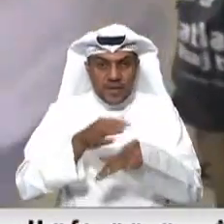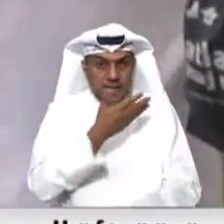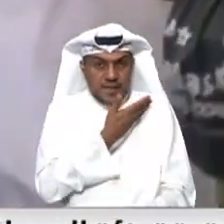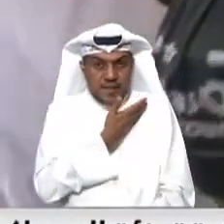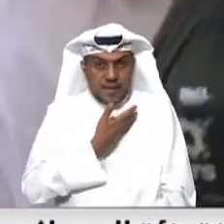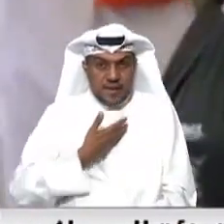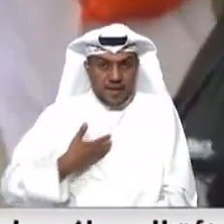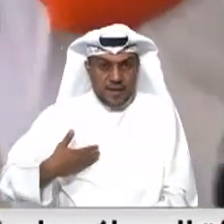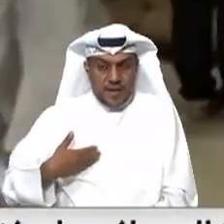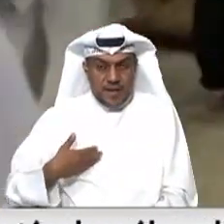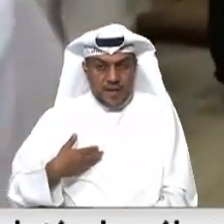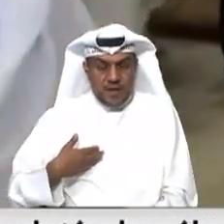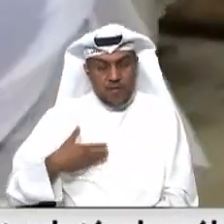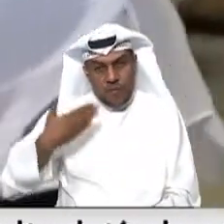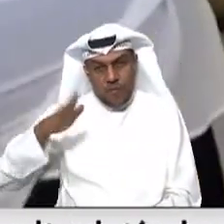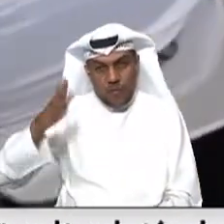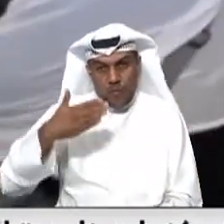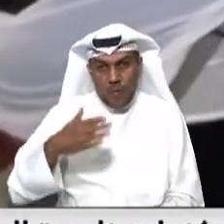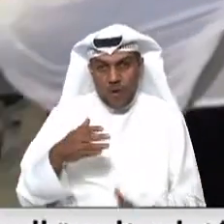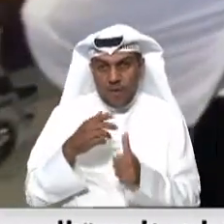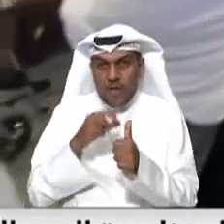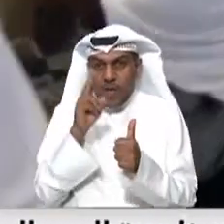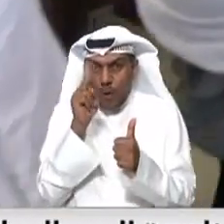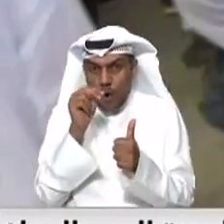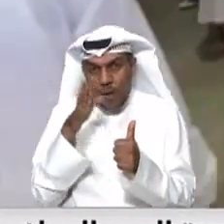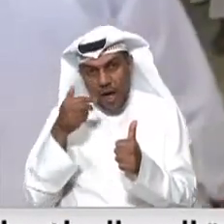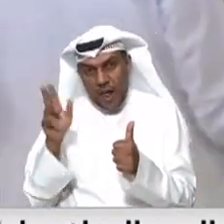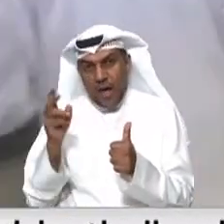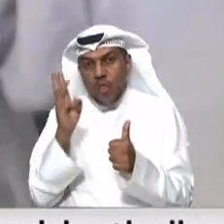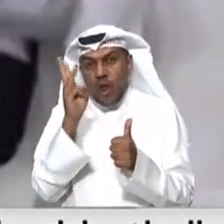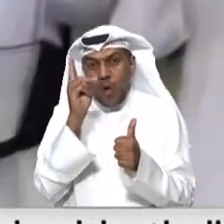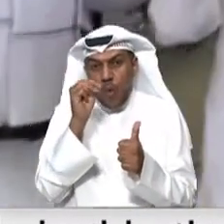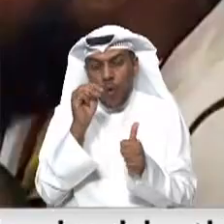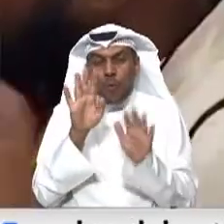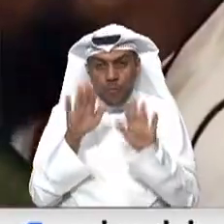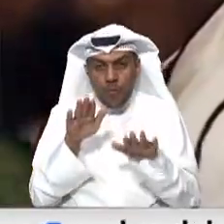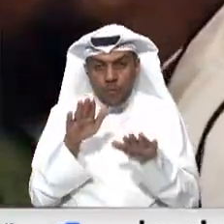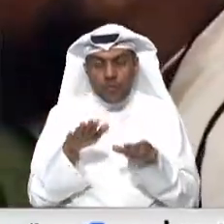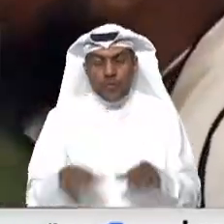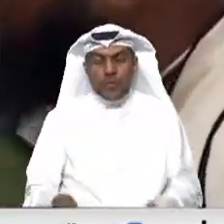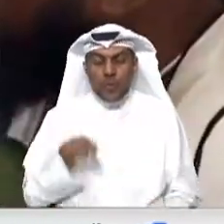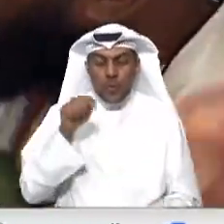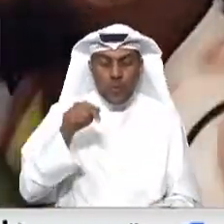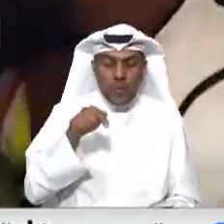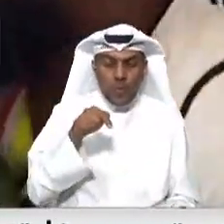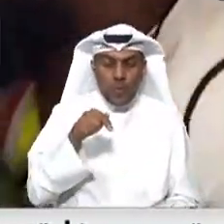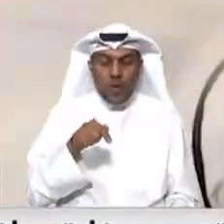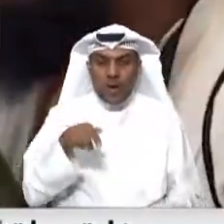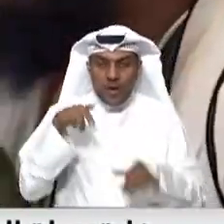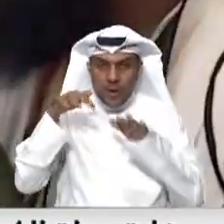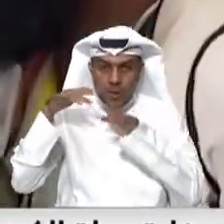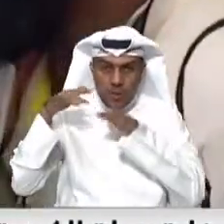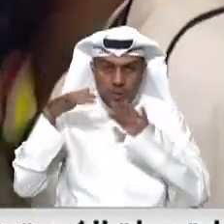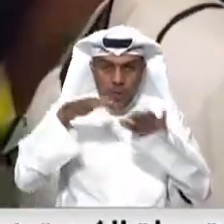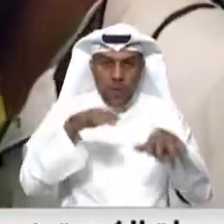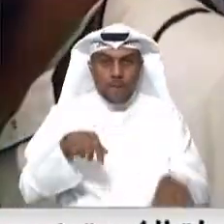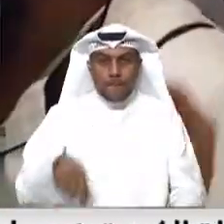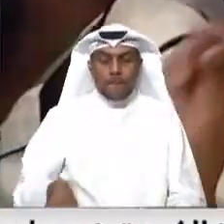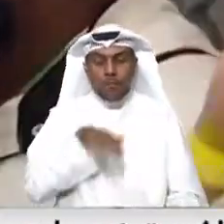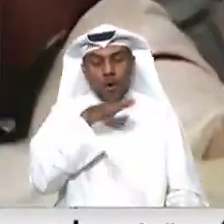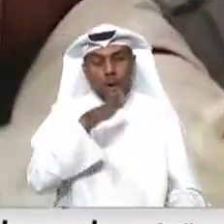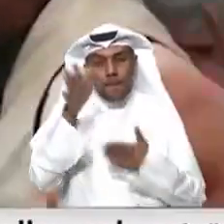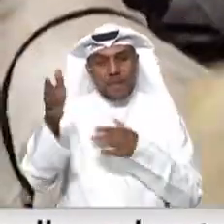غير المتعجلين برمي الجمرات الثلاث في ثالث أيام التشريق اتباعا لسنة الهادي